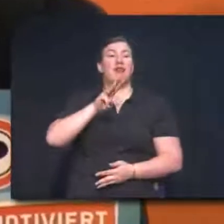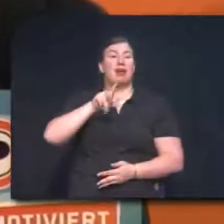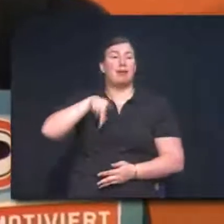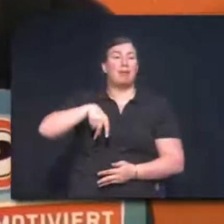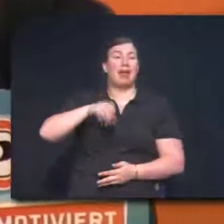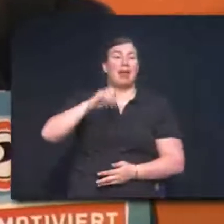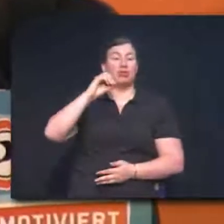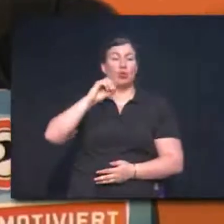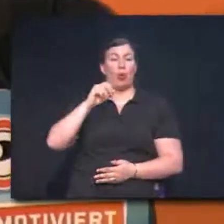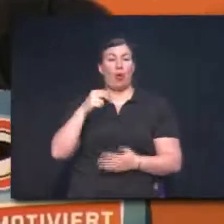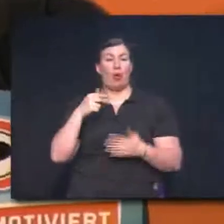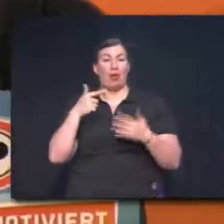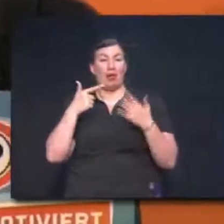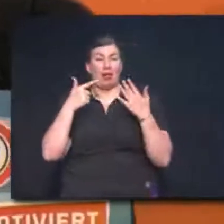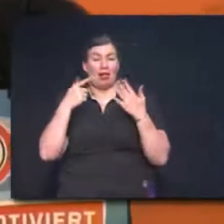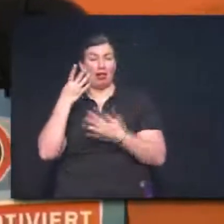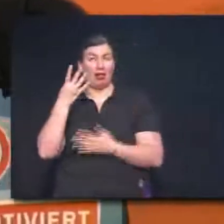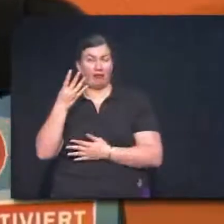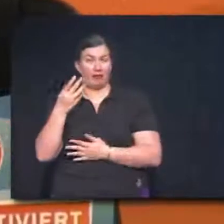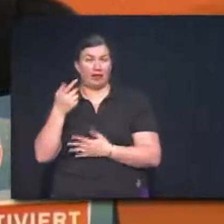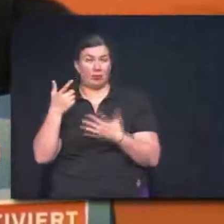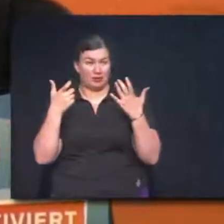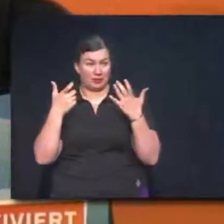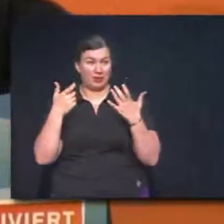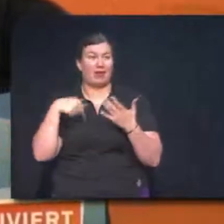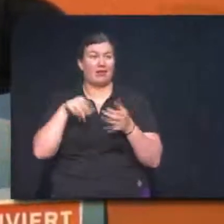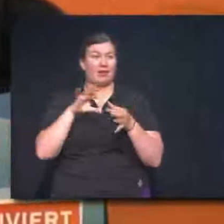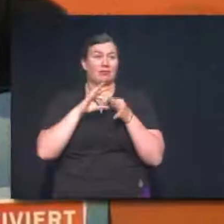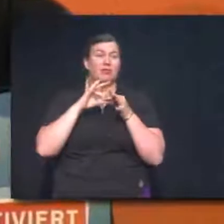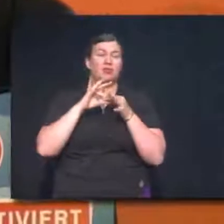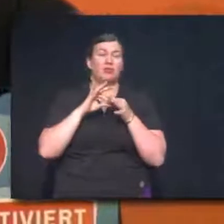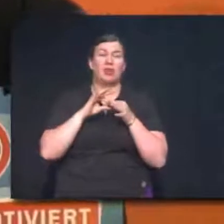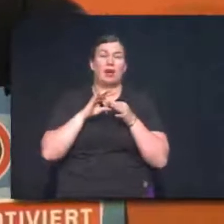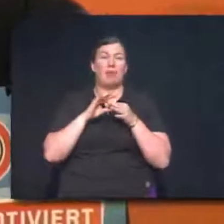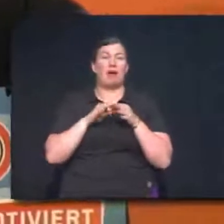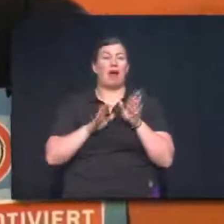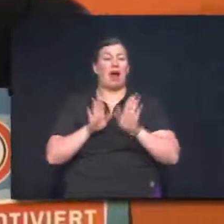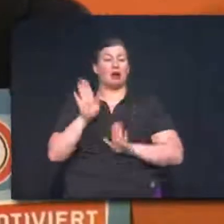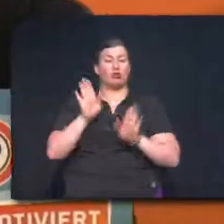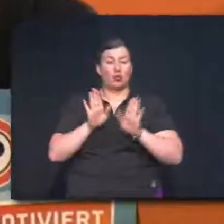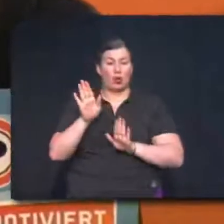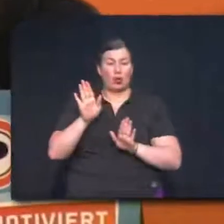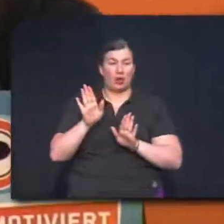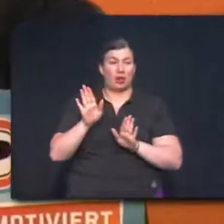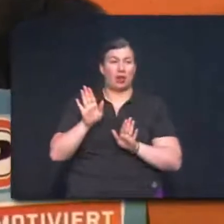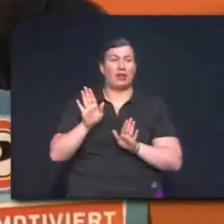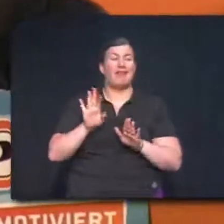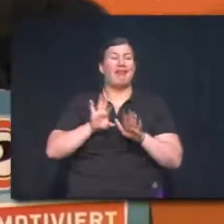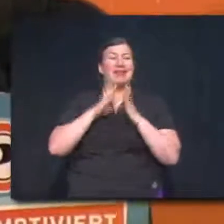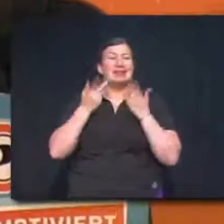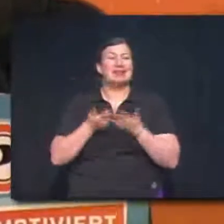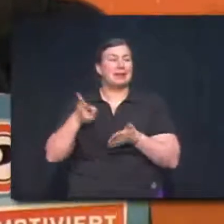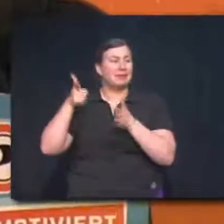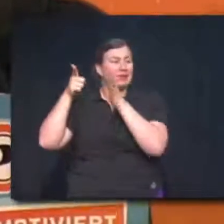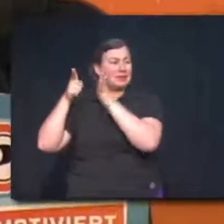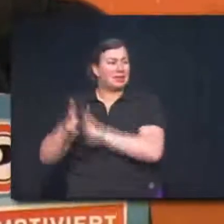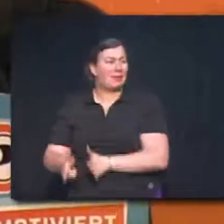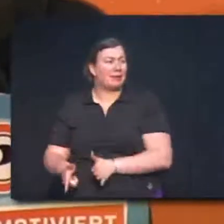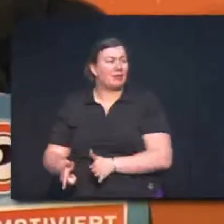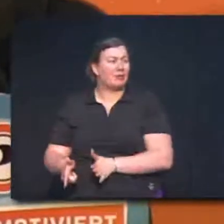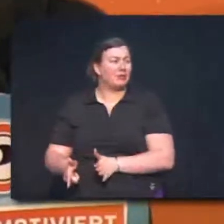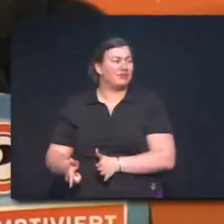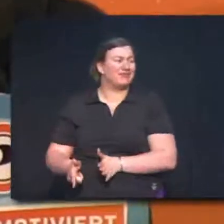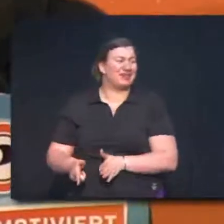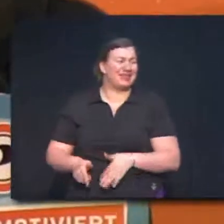und zwar haben gab es 97 Stimmzettel davon 765 gültige und